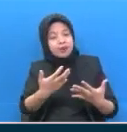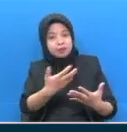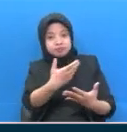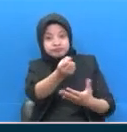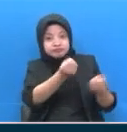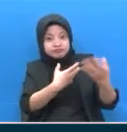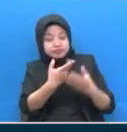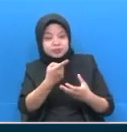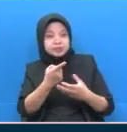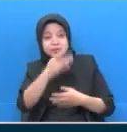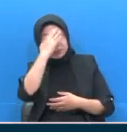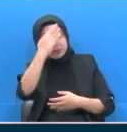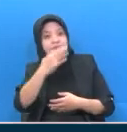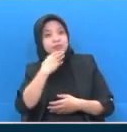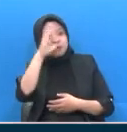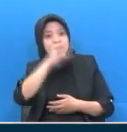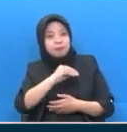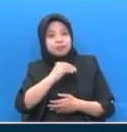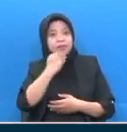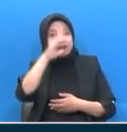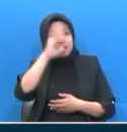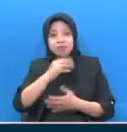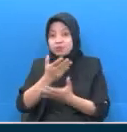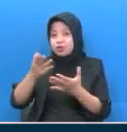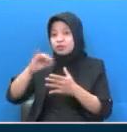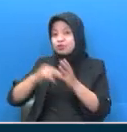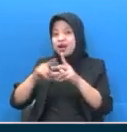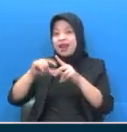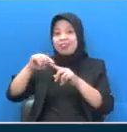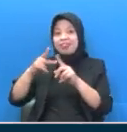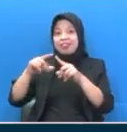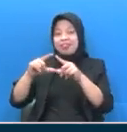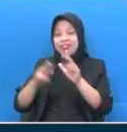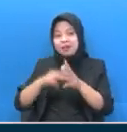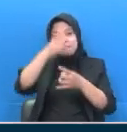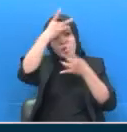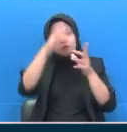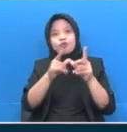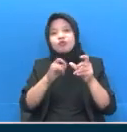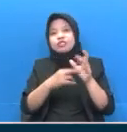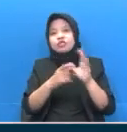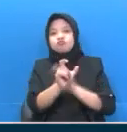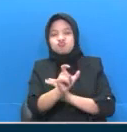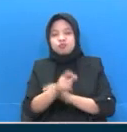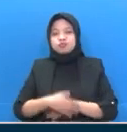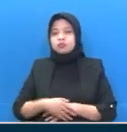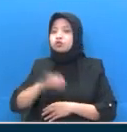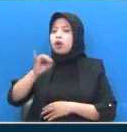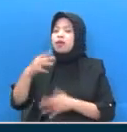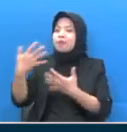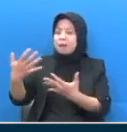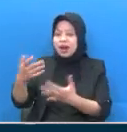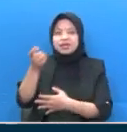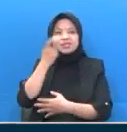Ibnu. Selamat malam, Mbak Nit. Selamat malam, Mas Jonathan. Saya ingin ke Mas Jonathan terlebih dahulu. Boleh tanggapan Anda